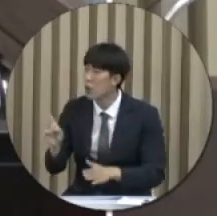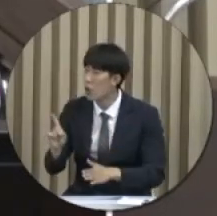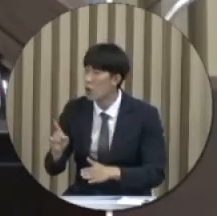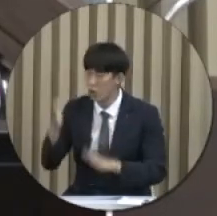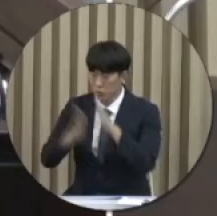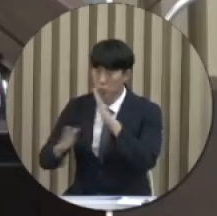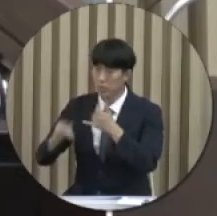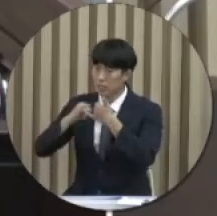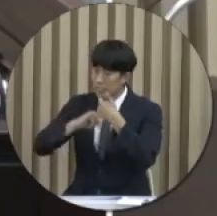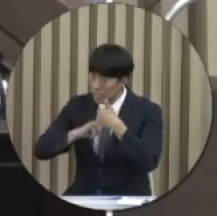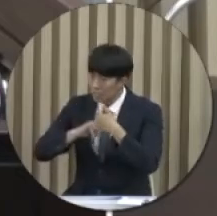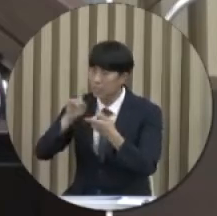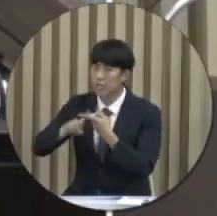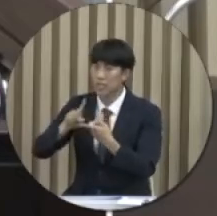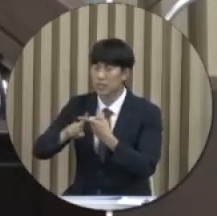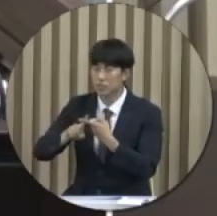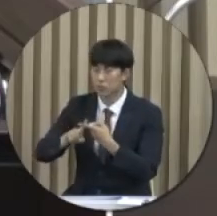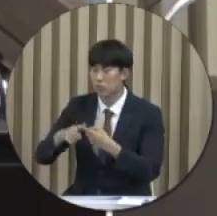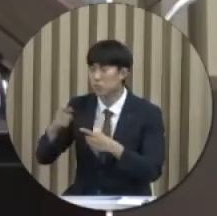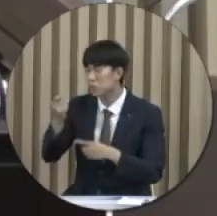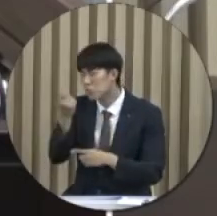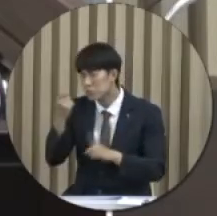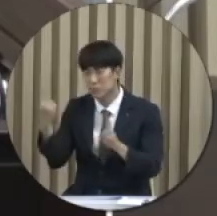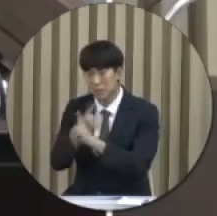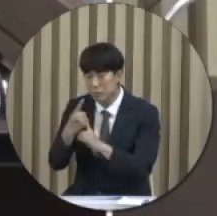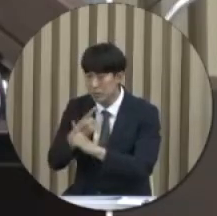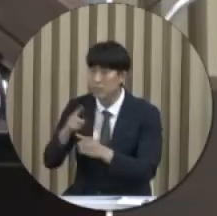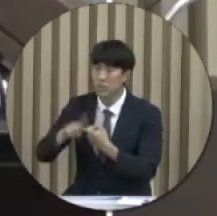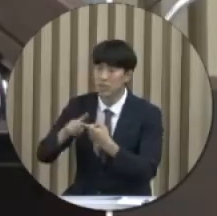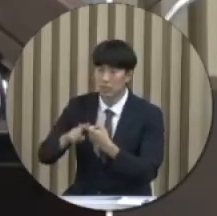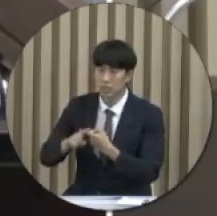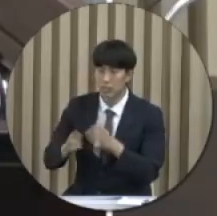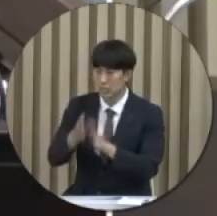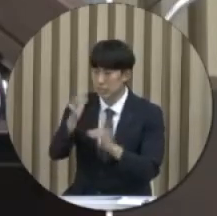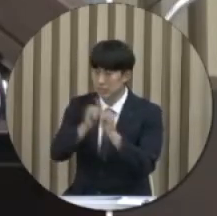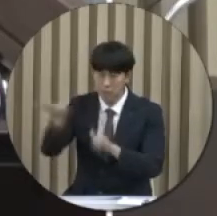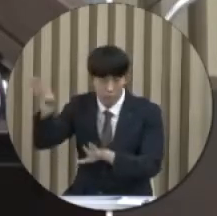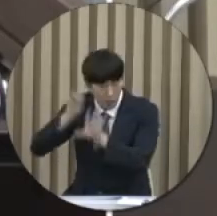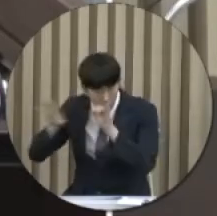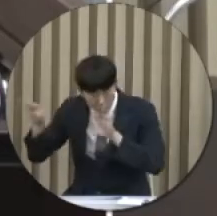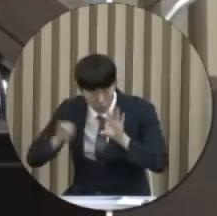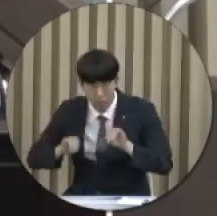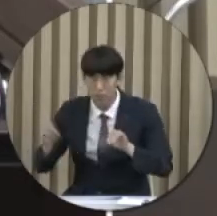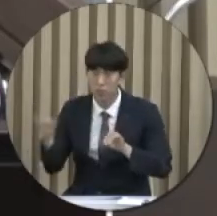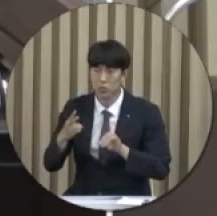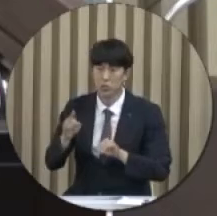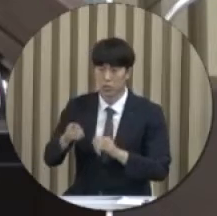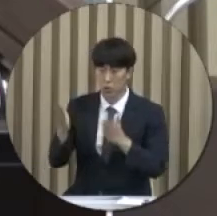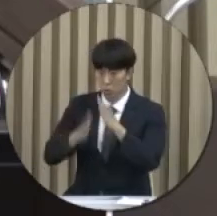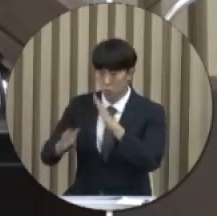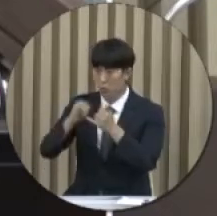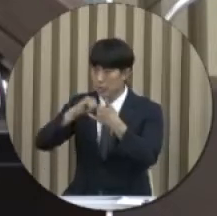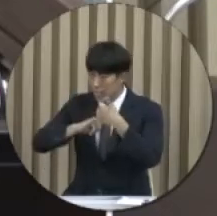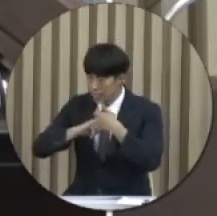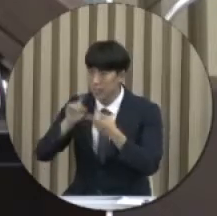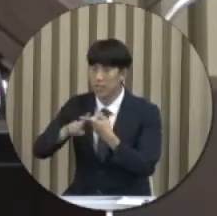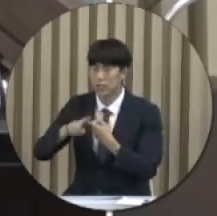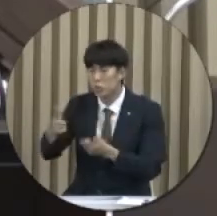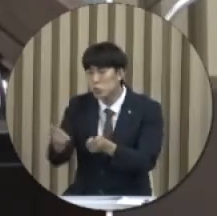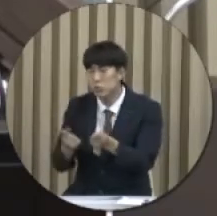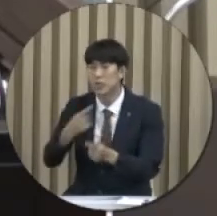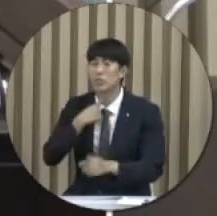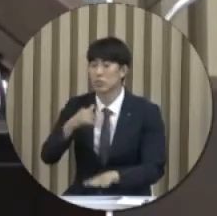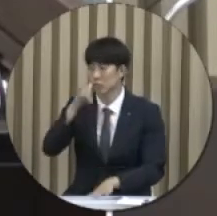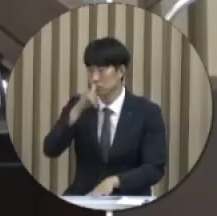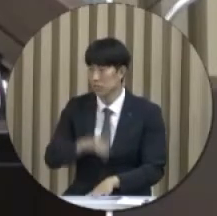공약에 대해서 좀 재편이 좀 필요하다 그래서 여러 가지 시민 의견도 듣고 타당을 포함해서 이 공약을 재점검한 적이 있습니다. 그리고